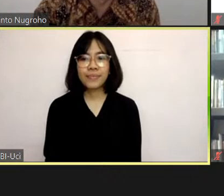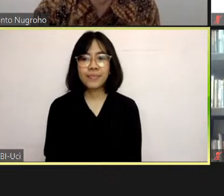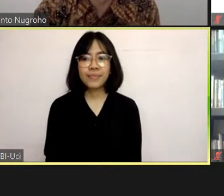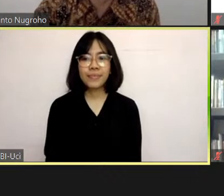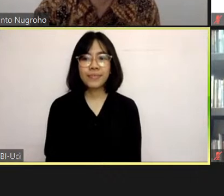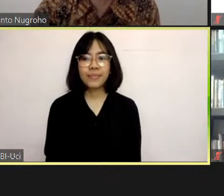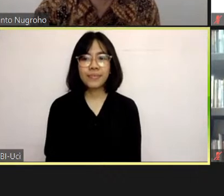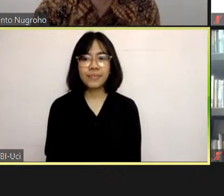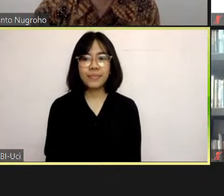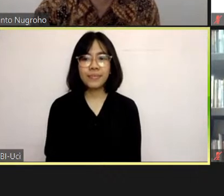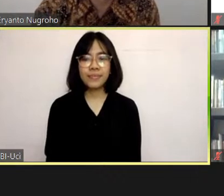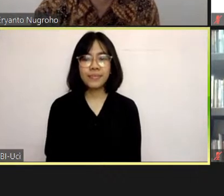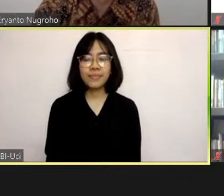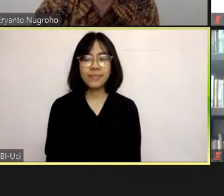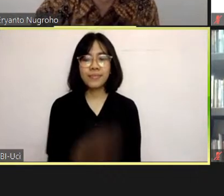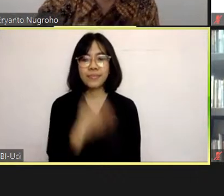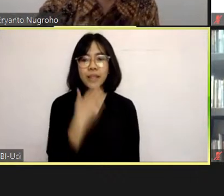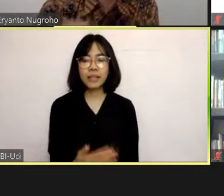kasih.